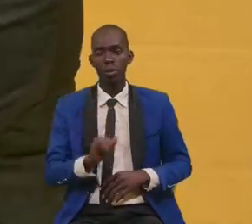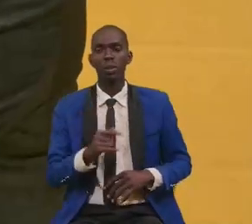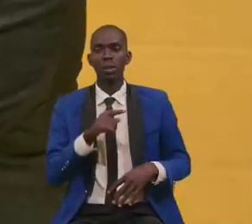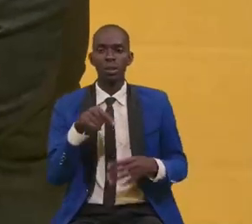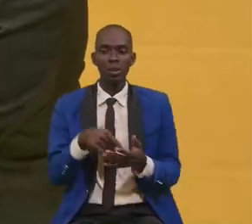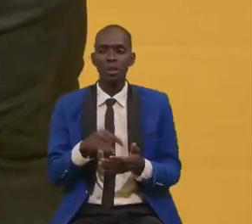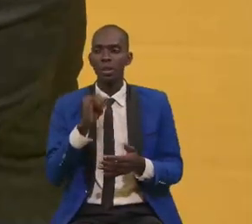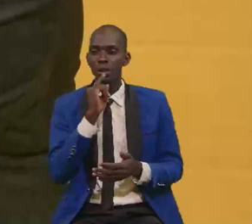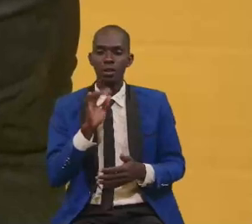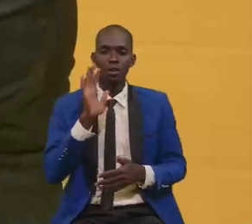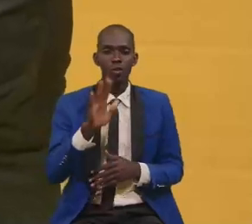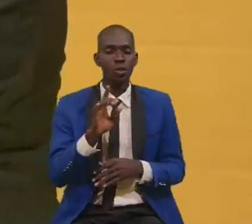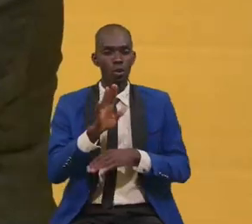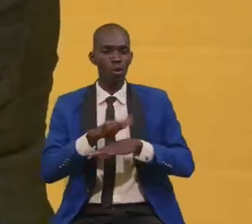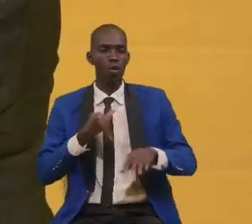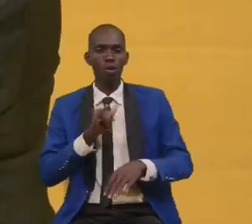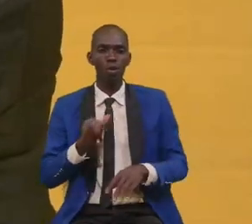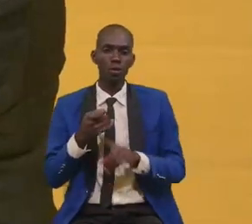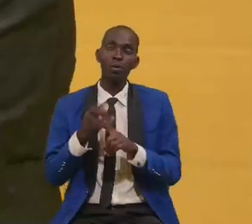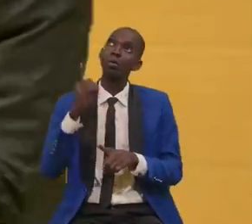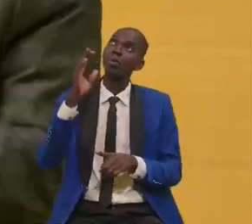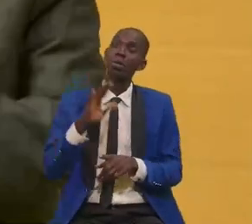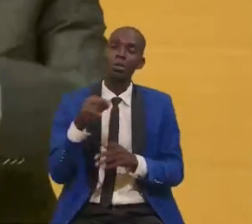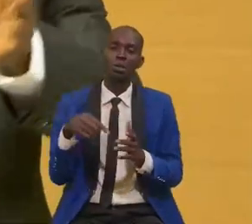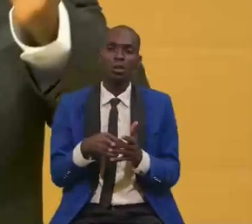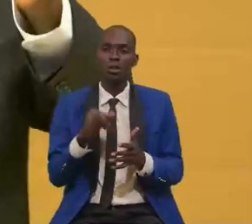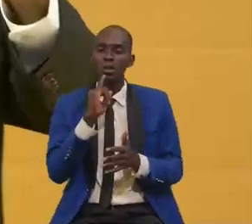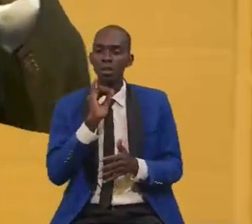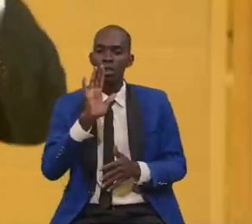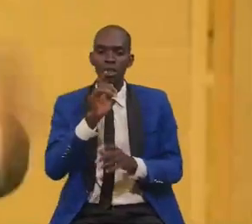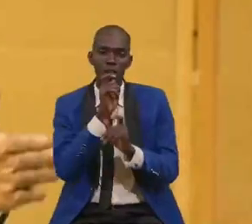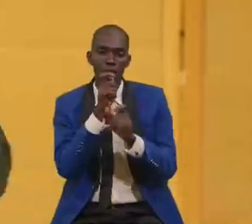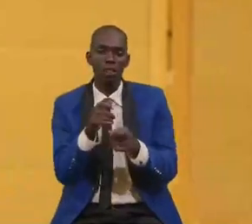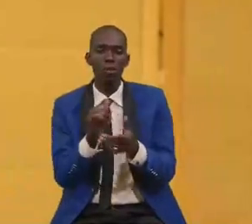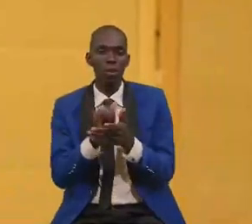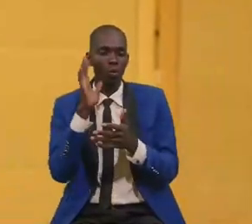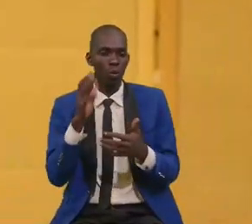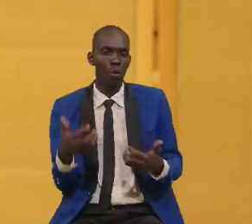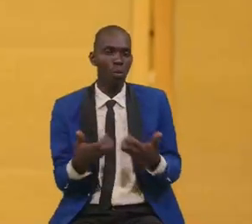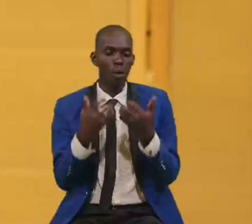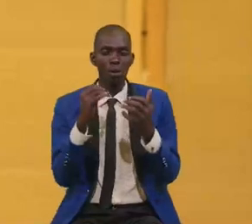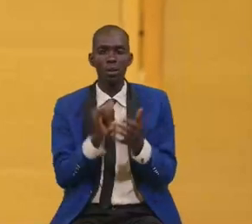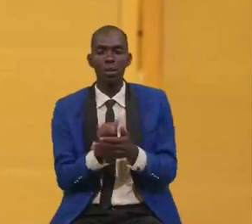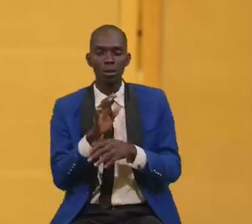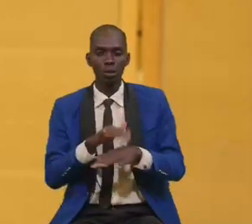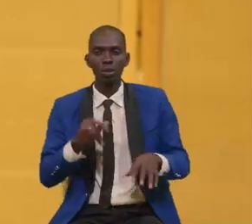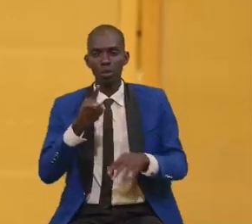appel, et ça, c'est le don qui va être conforme à cet appel. Vous